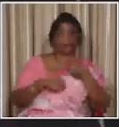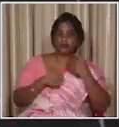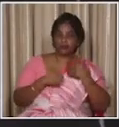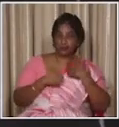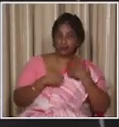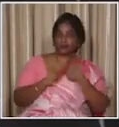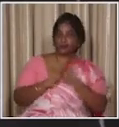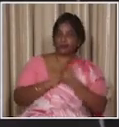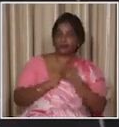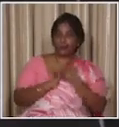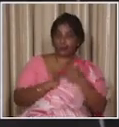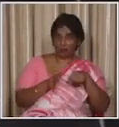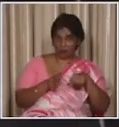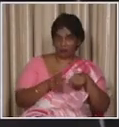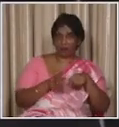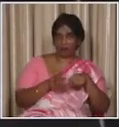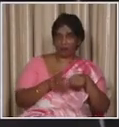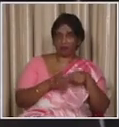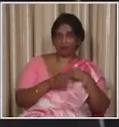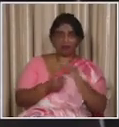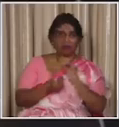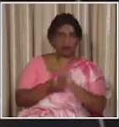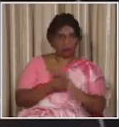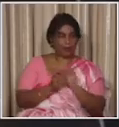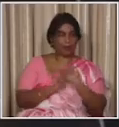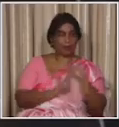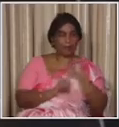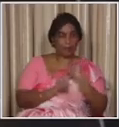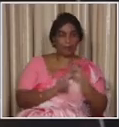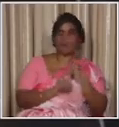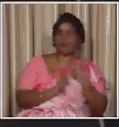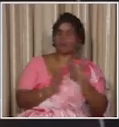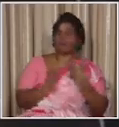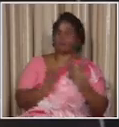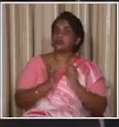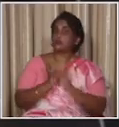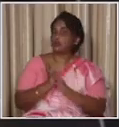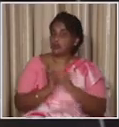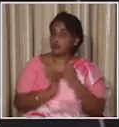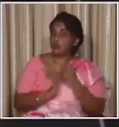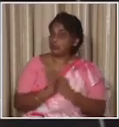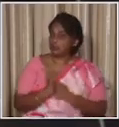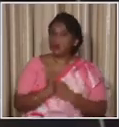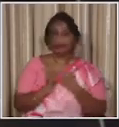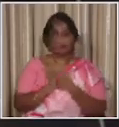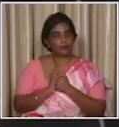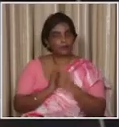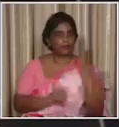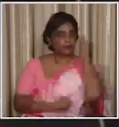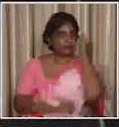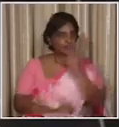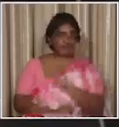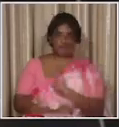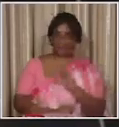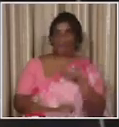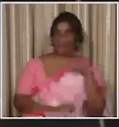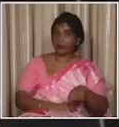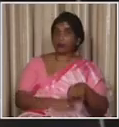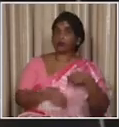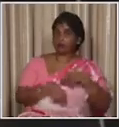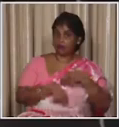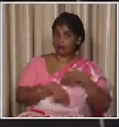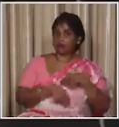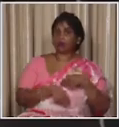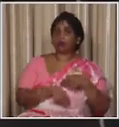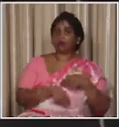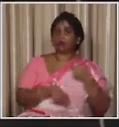මට ගරු ඇමතුණි මම අද දිනෙත් ප්‍රවේශමෙන් පාර්ලිමේන්තු වරප්‍රසාද වලට යට වෙලාවත් මම ගරු අධිකරණයට අපහාසයක් වෙන්න තියන්නේ මේ